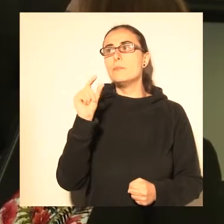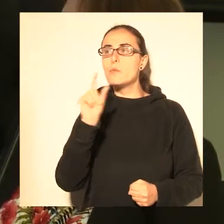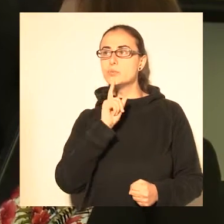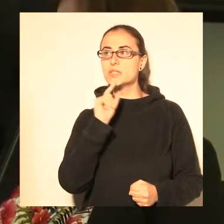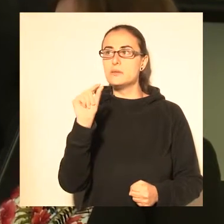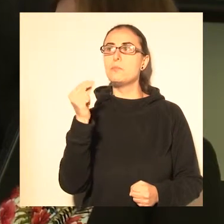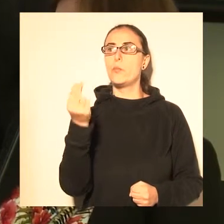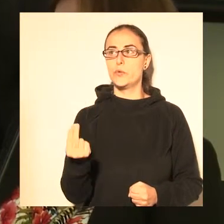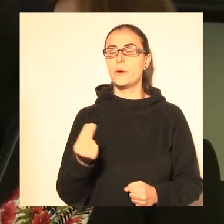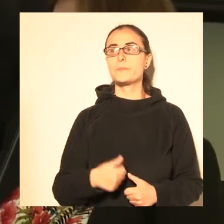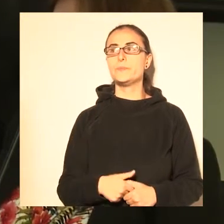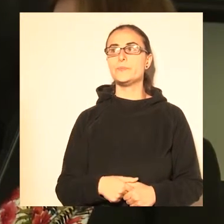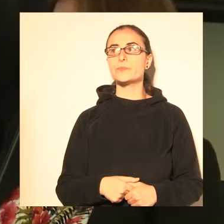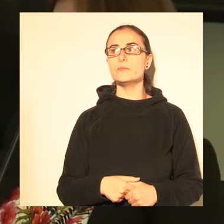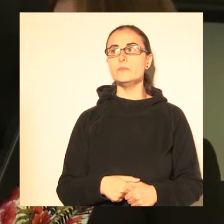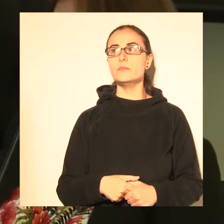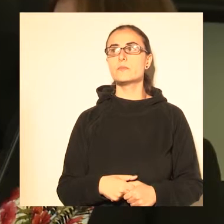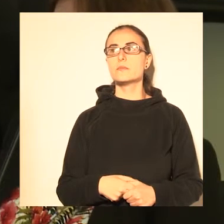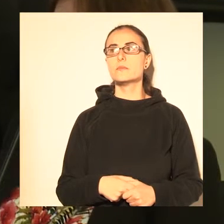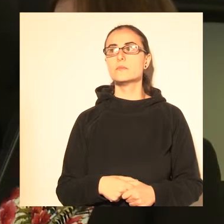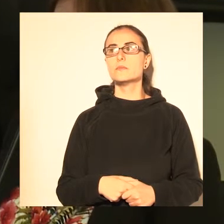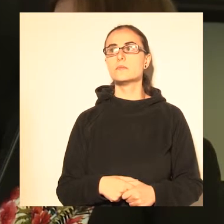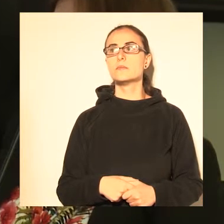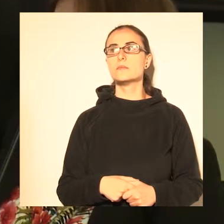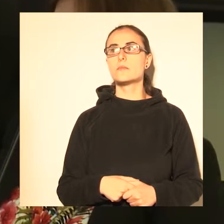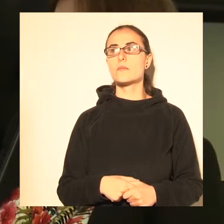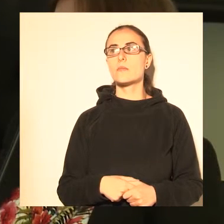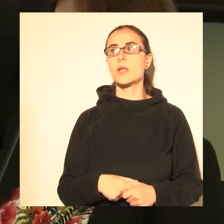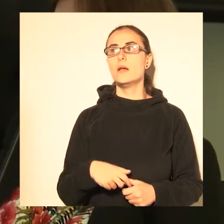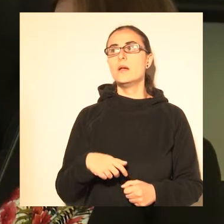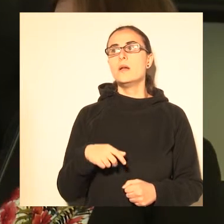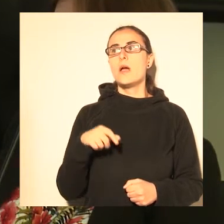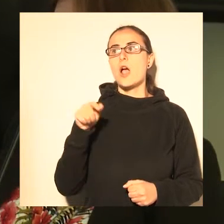mai mai puțin mai puțin bune